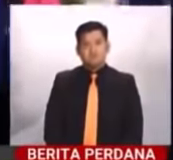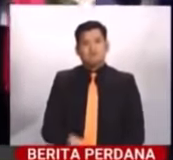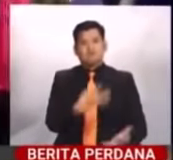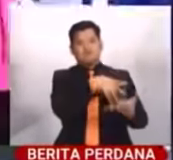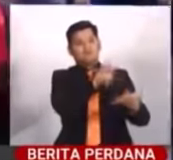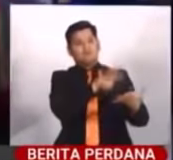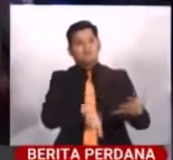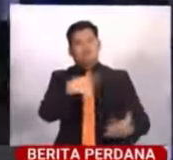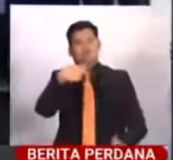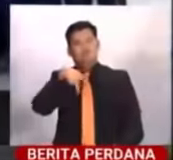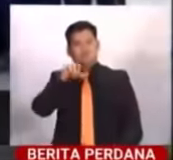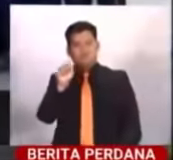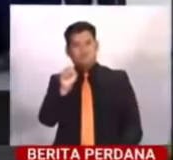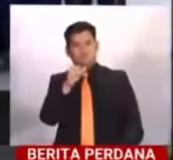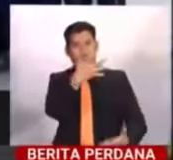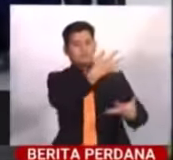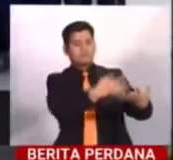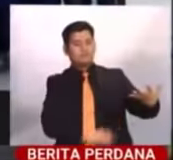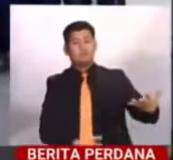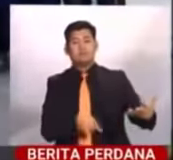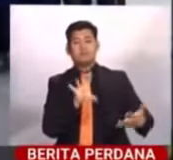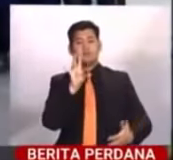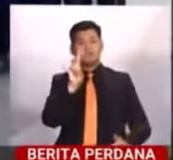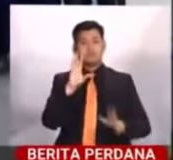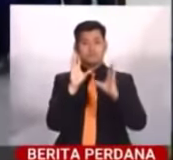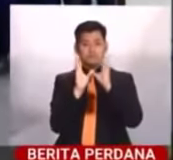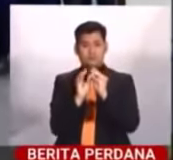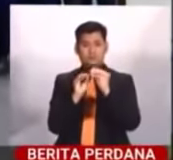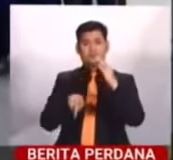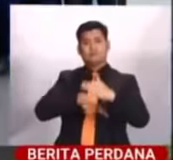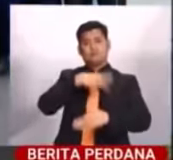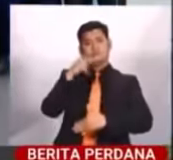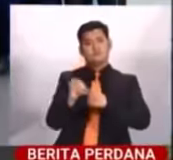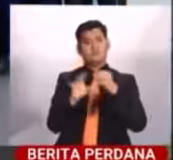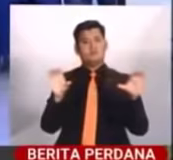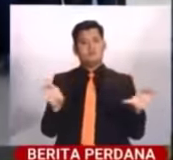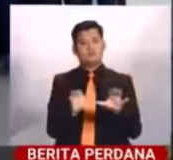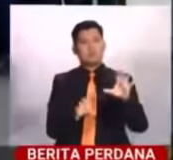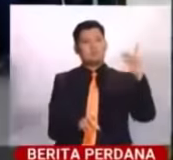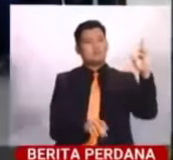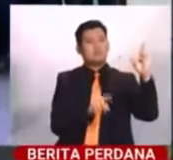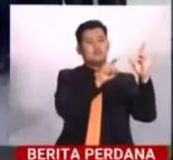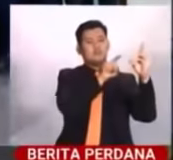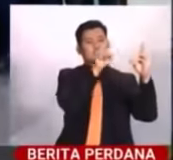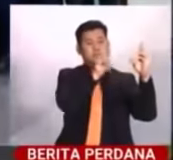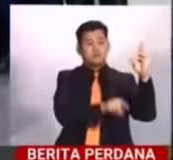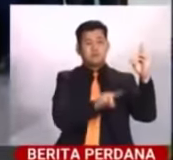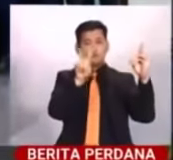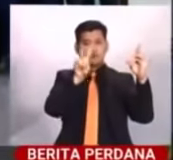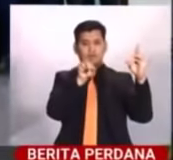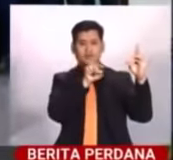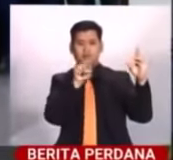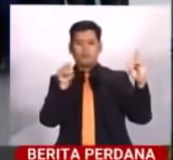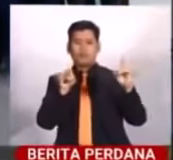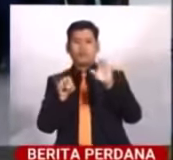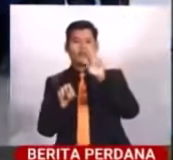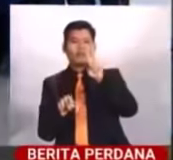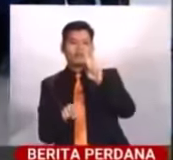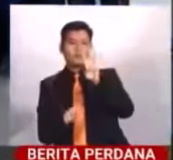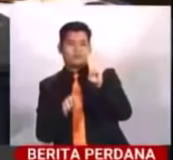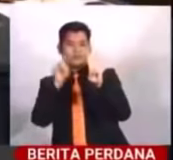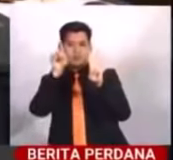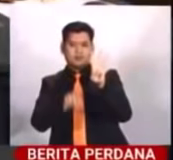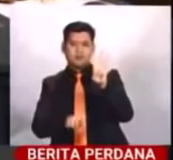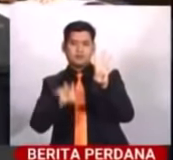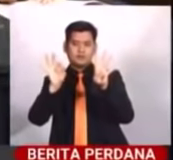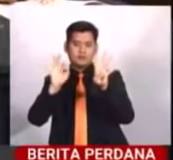Kalender PKS APEC menyelaraikan 7 mesyuarat dan program. Ia berlangsung dari 18 Februari ini hingga 24 September